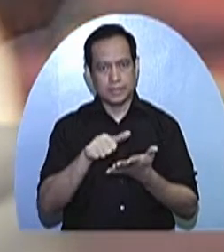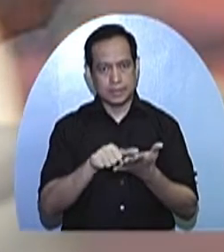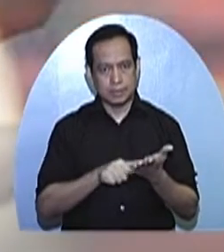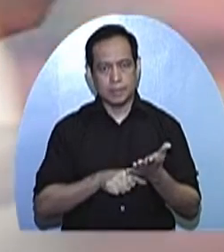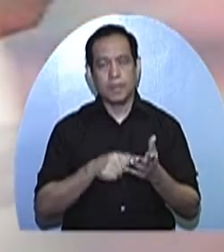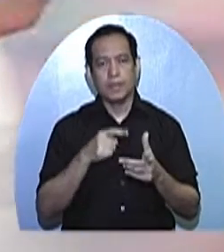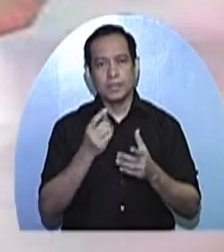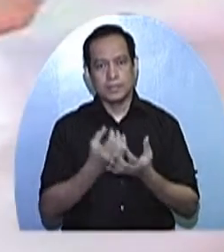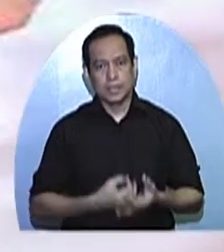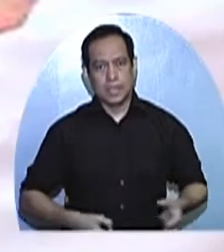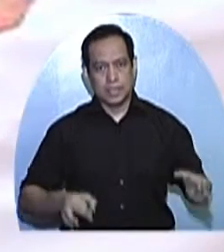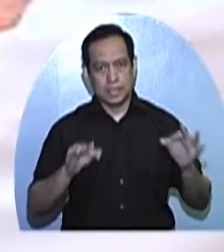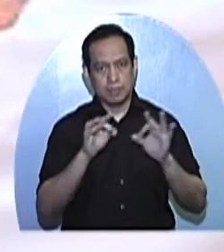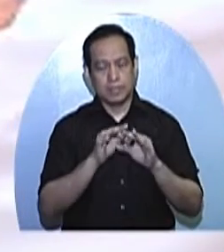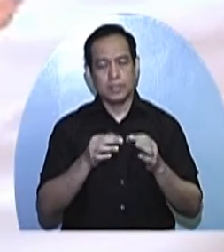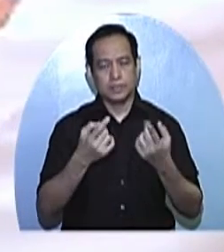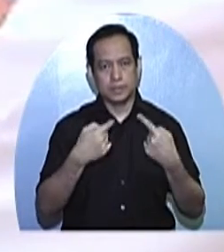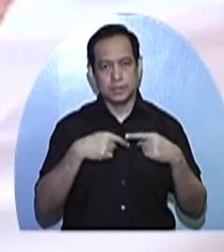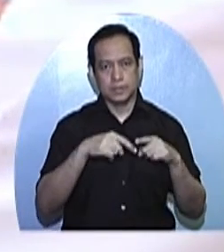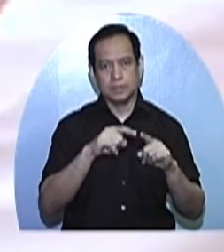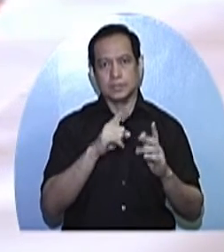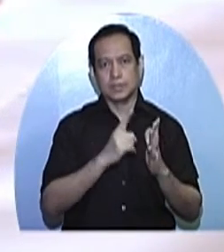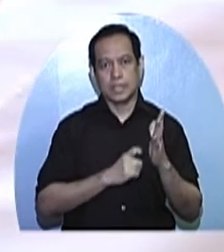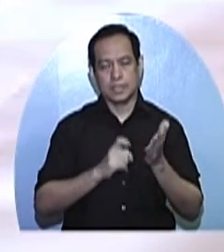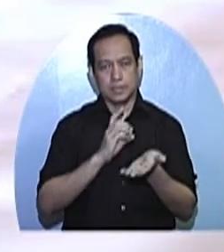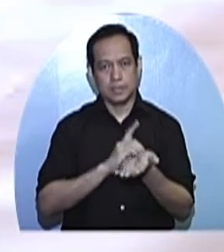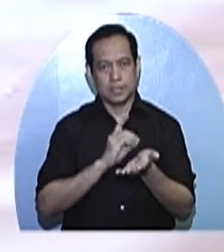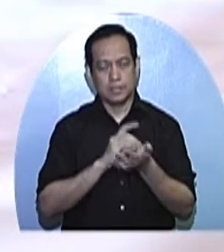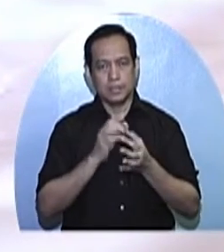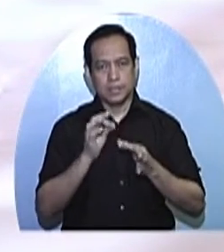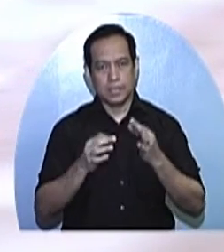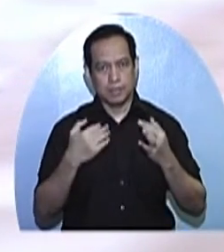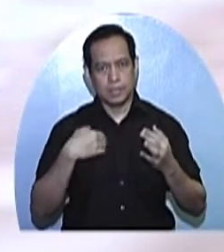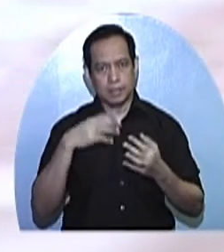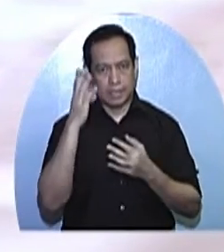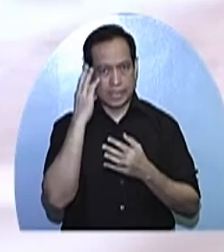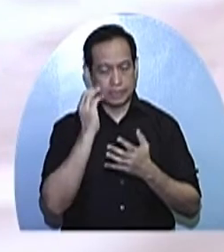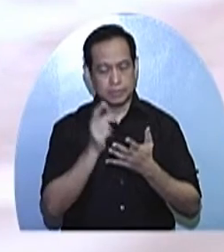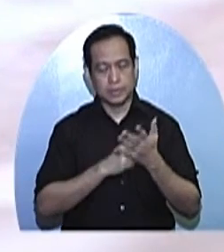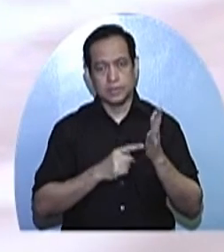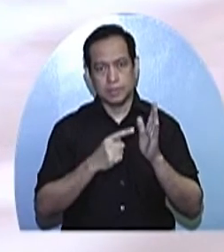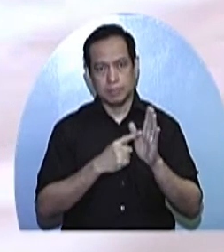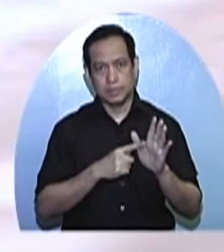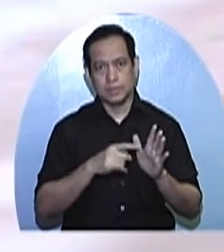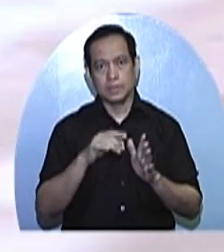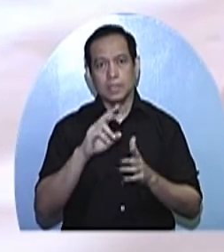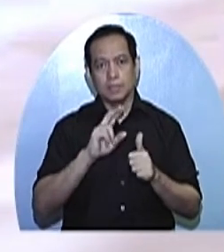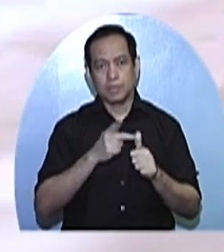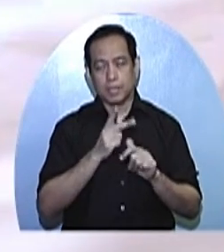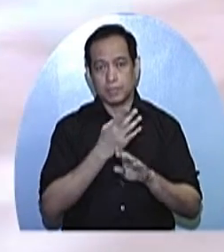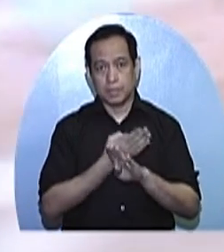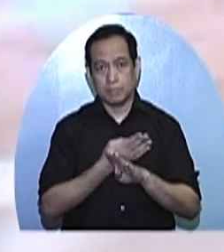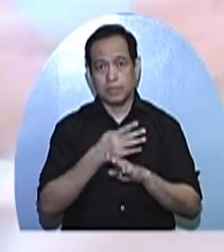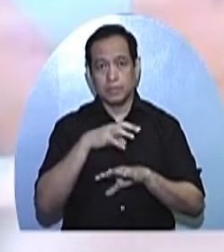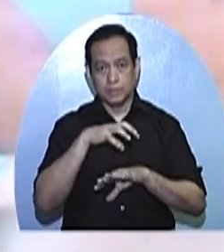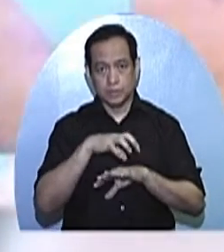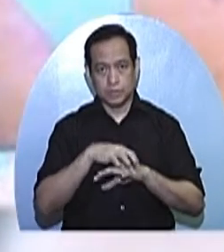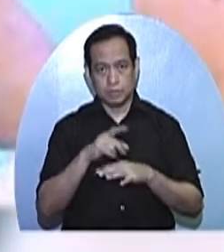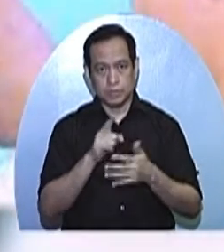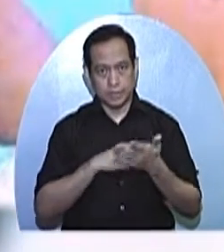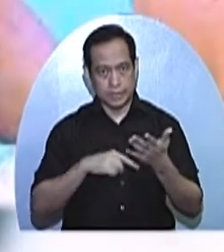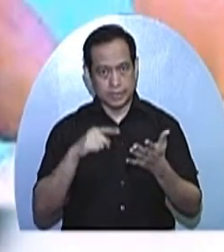tanggalin. Importante na magpakonsult agad sa doktor kapag nakakaranas ng mga sintomas ng primary bone